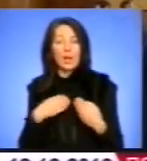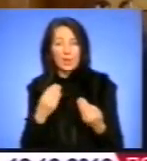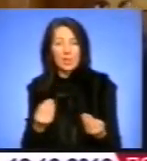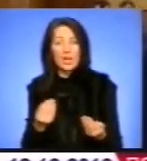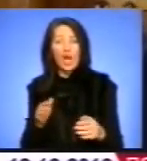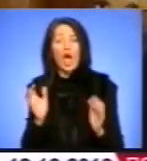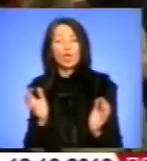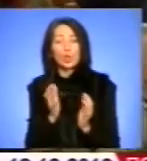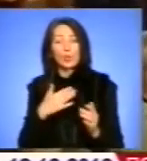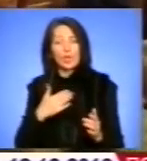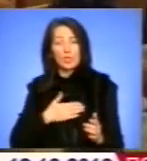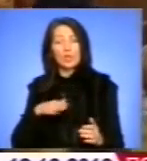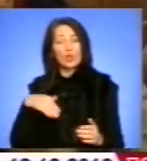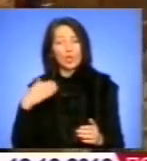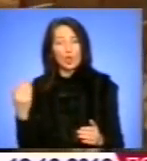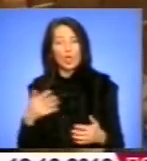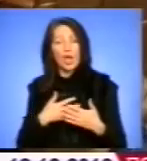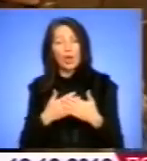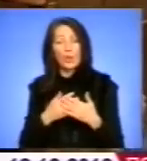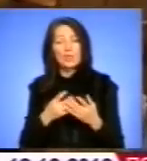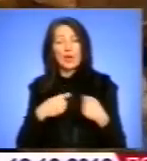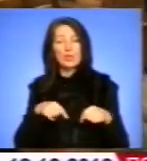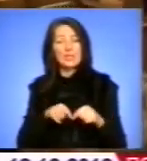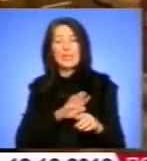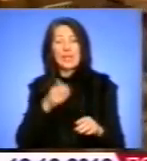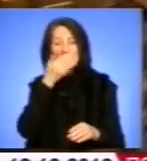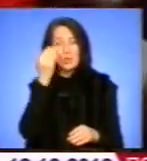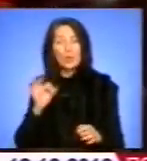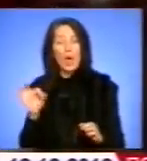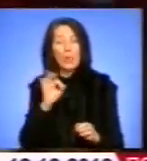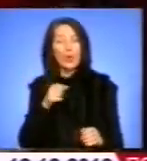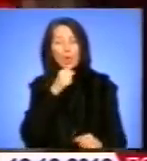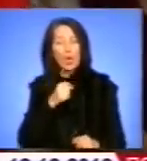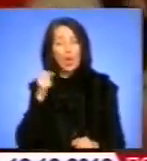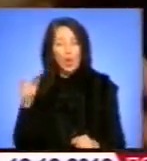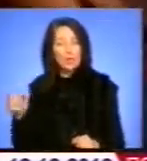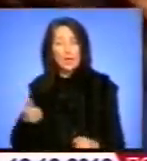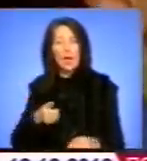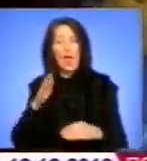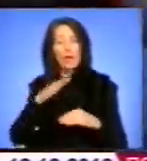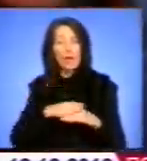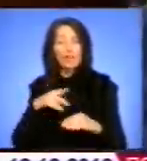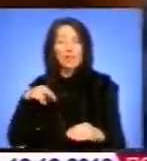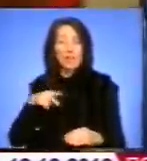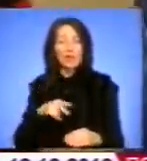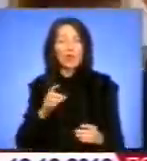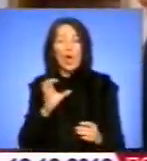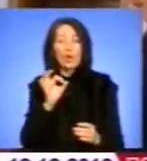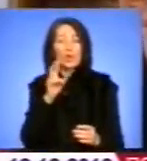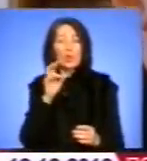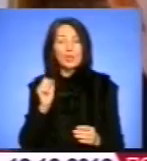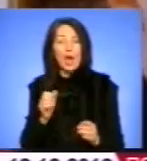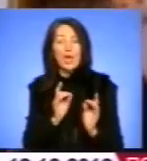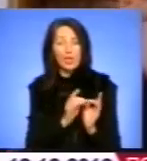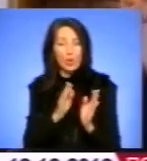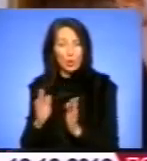турботою з нашої сторони. Громадська організація не забула і про дорослих. Ввечері із подарунками навідаються у соціальний гуртожиток. Також сьогодні